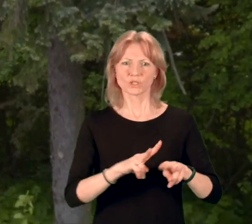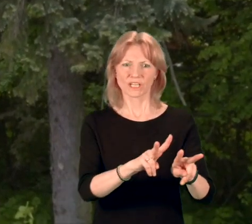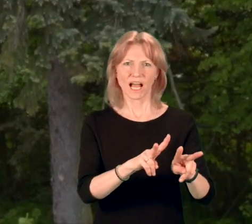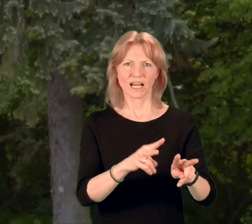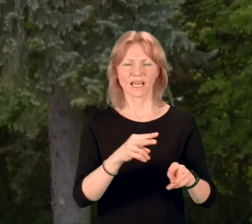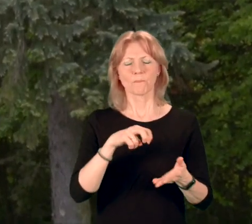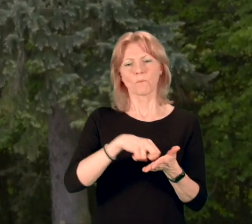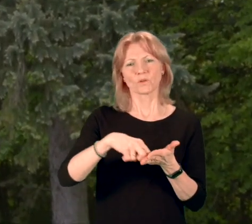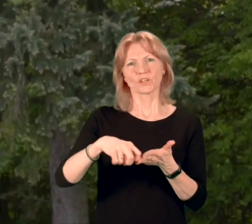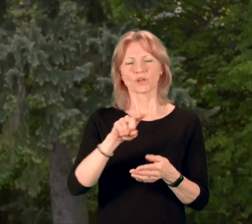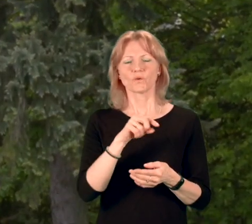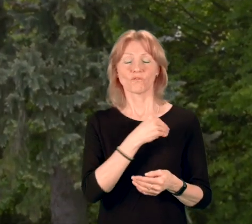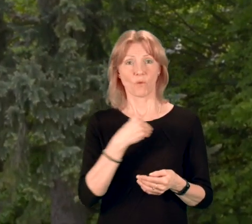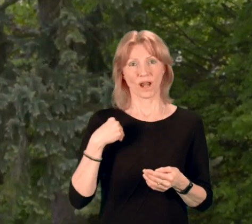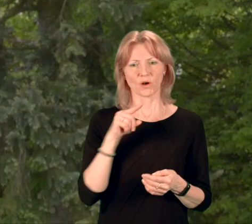ówczesnych zaborów.